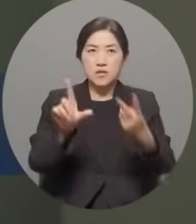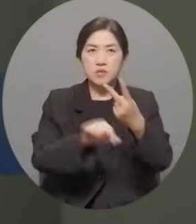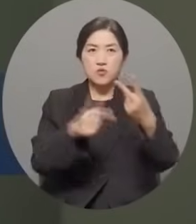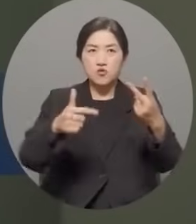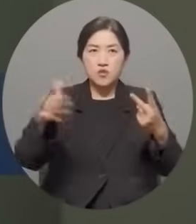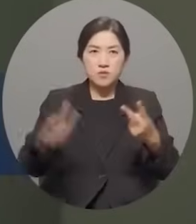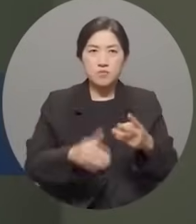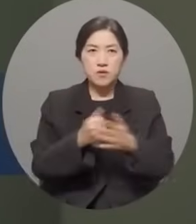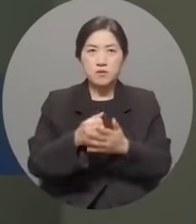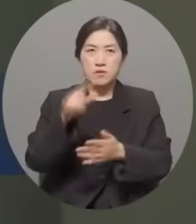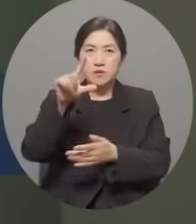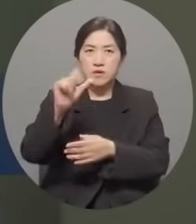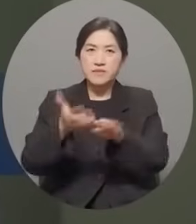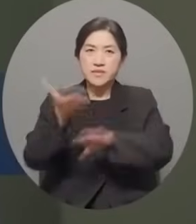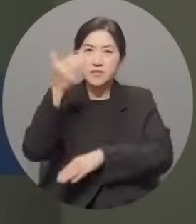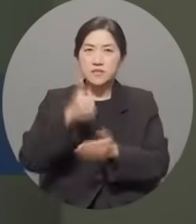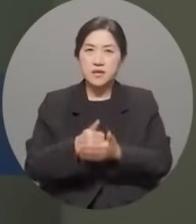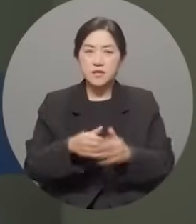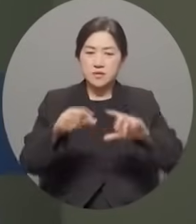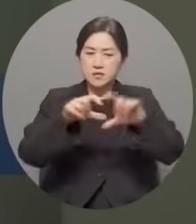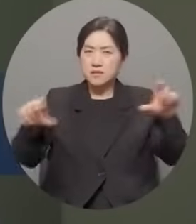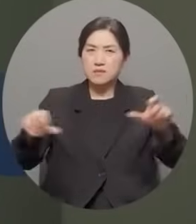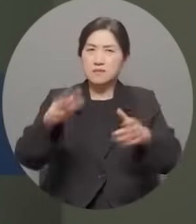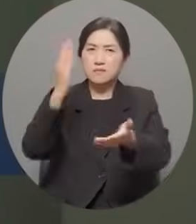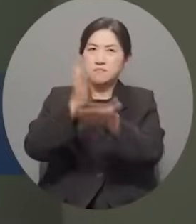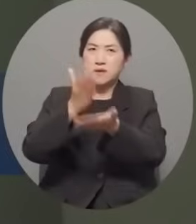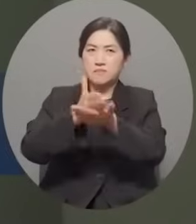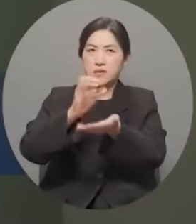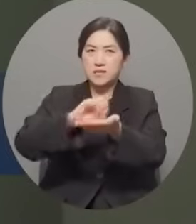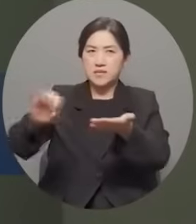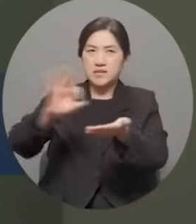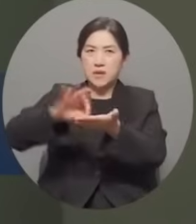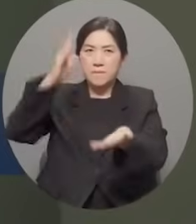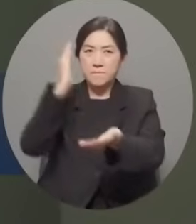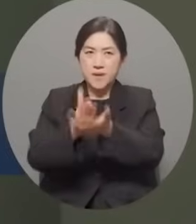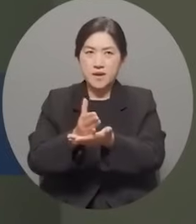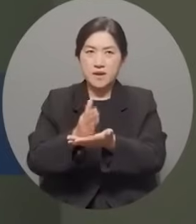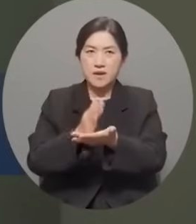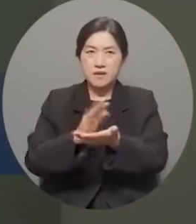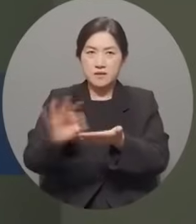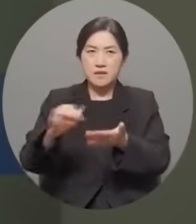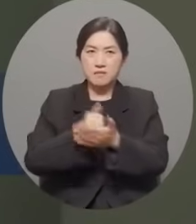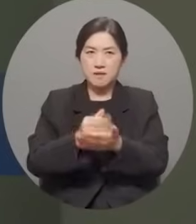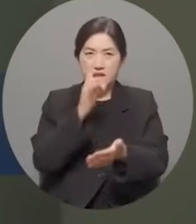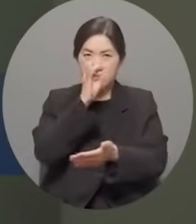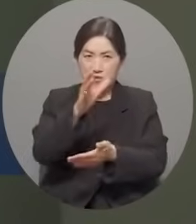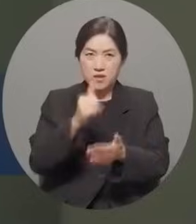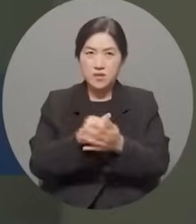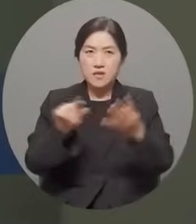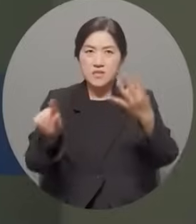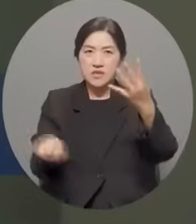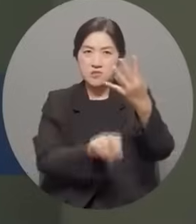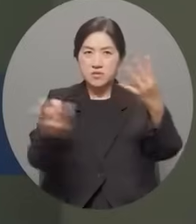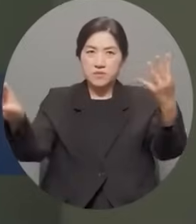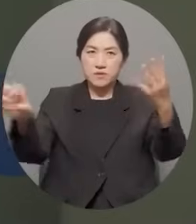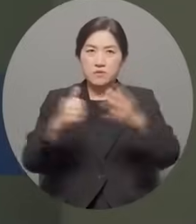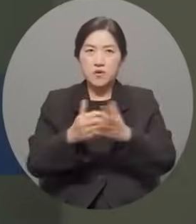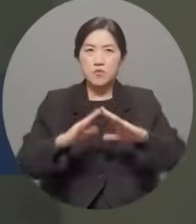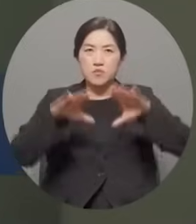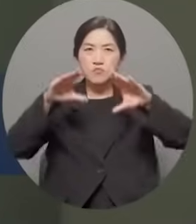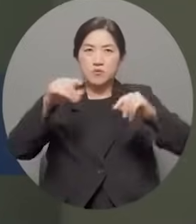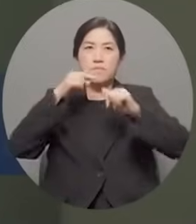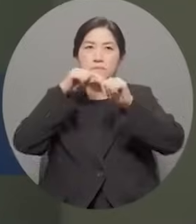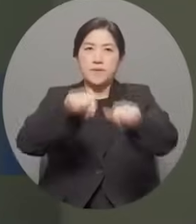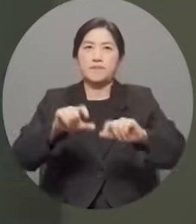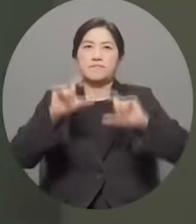한 10대 번 이상은 제가 그 이 자재에 대해서 반조식이라 최종적으로 안 돼가지고 4월 30일자로 공사